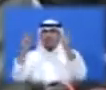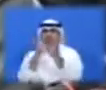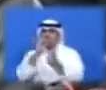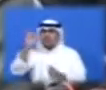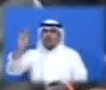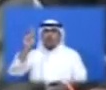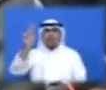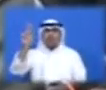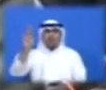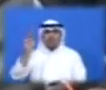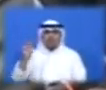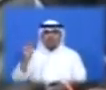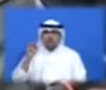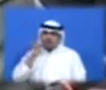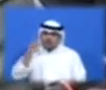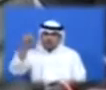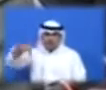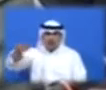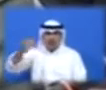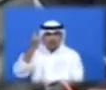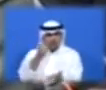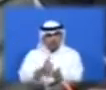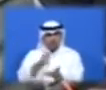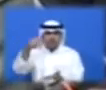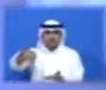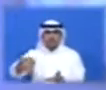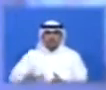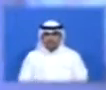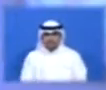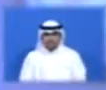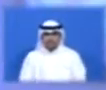هي الفيصل في هذا الأمر.